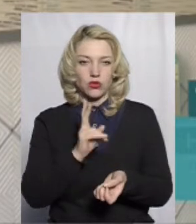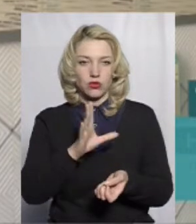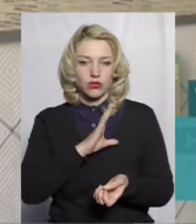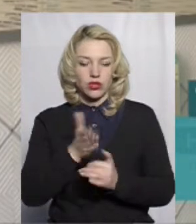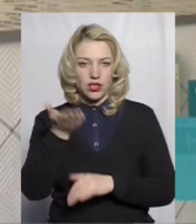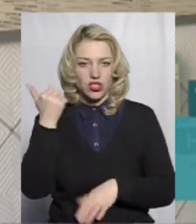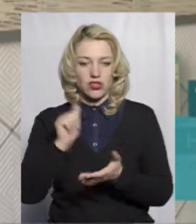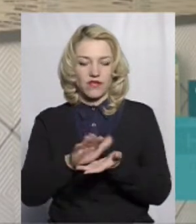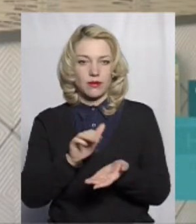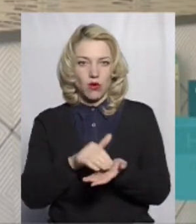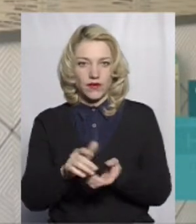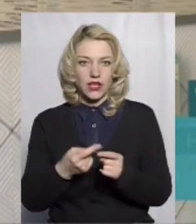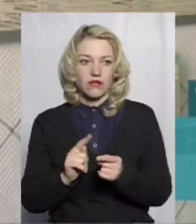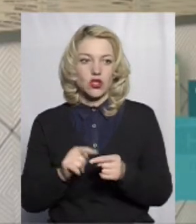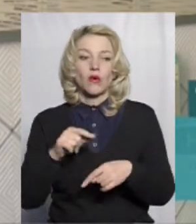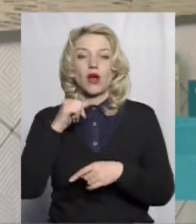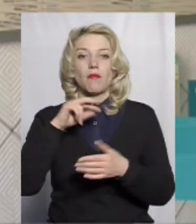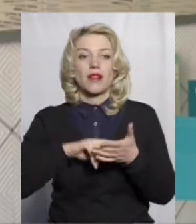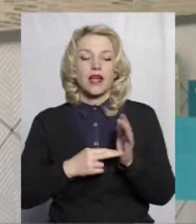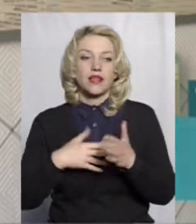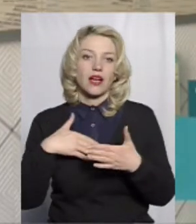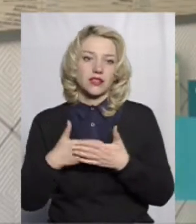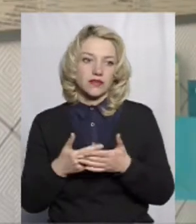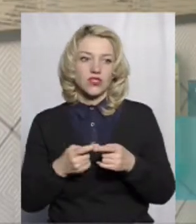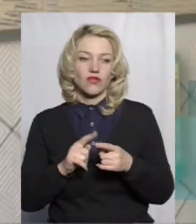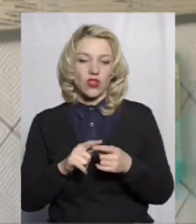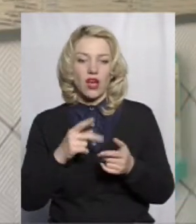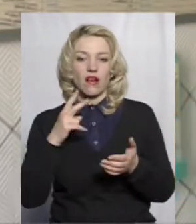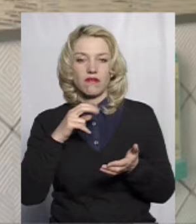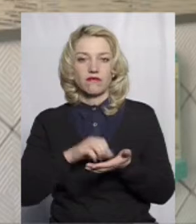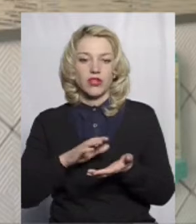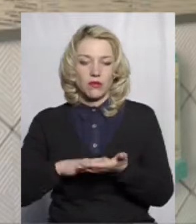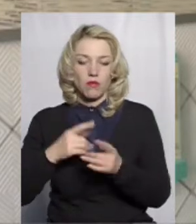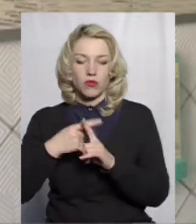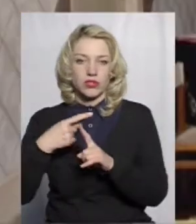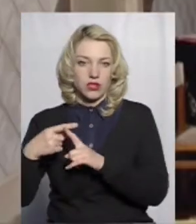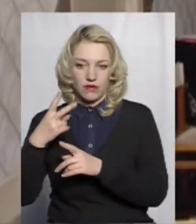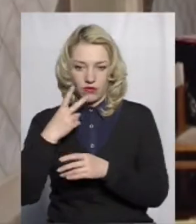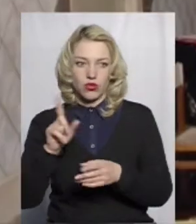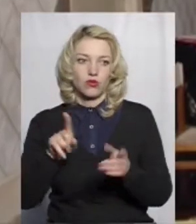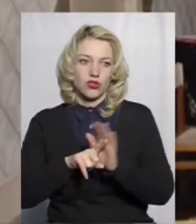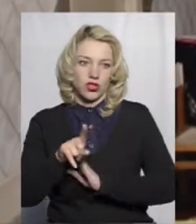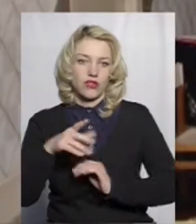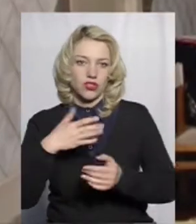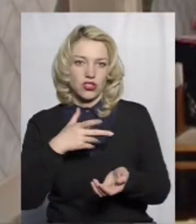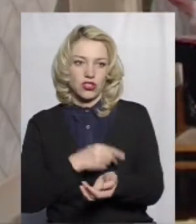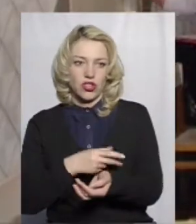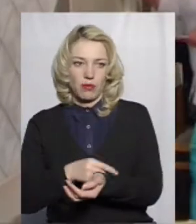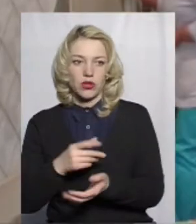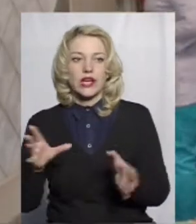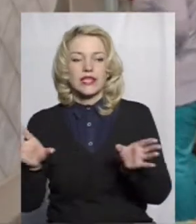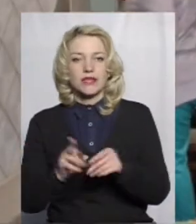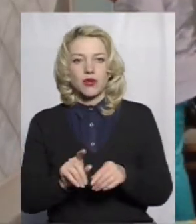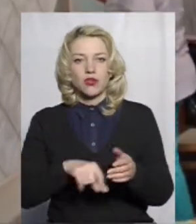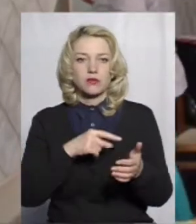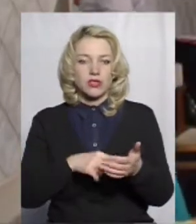раніше відмовниками, то в цьому плані активність, вона відмічається, позитивна динаміка, почала щеплювати. Спільно із міським та обласним